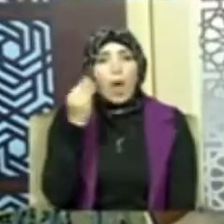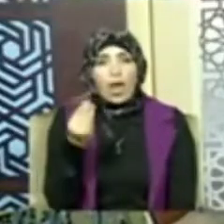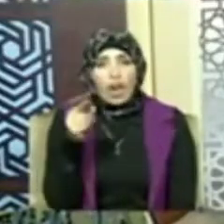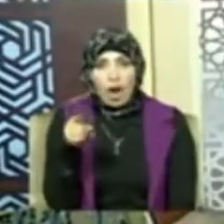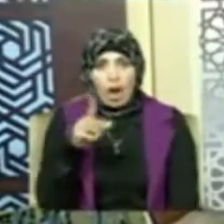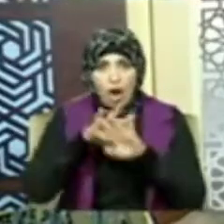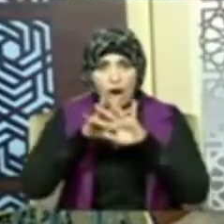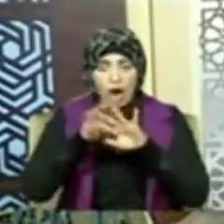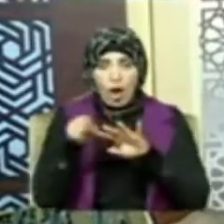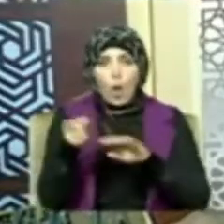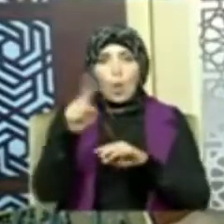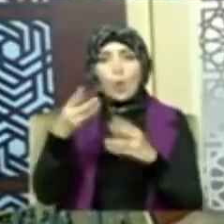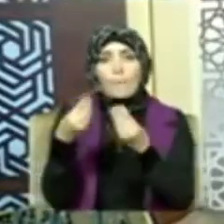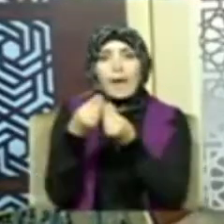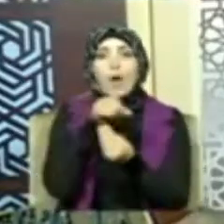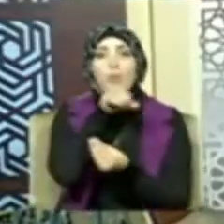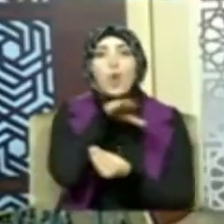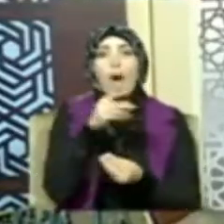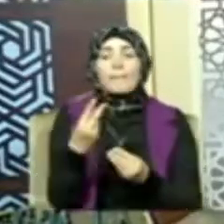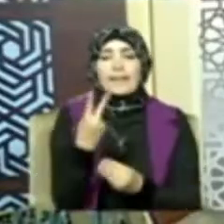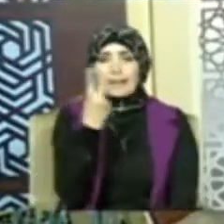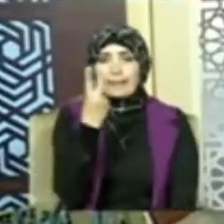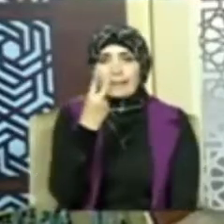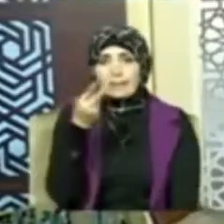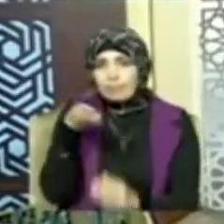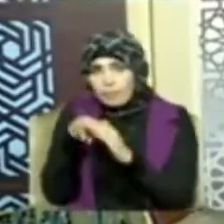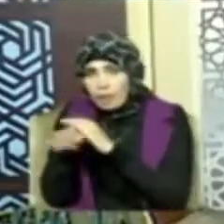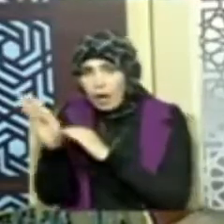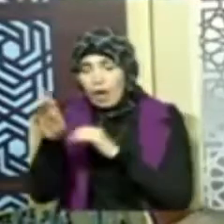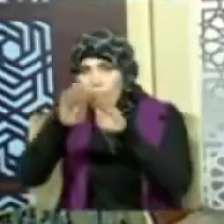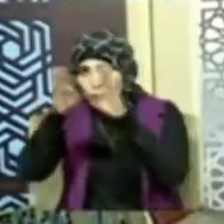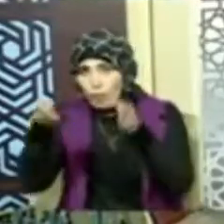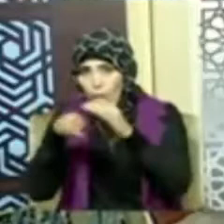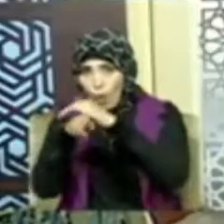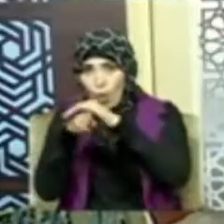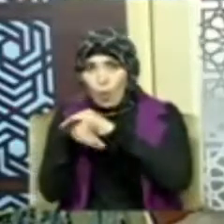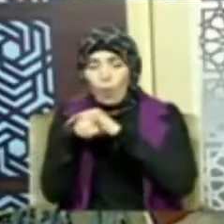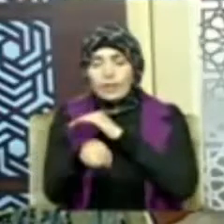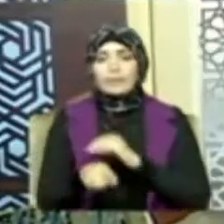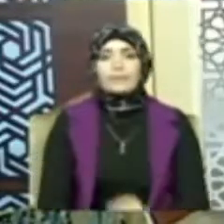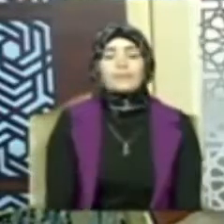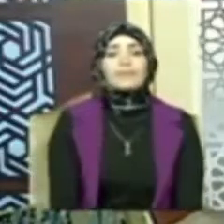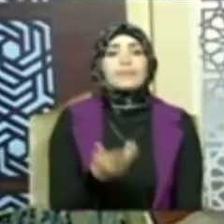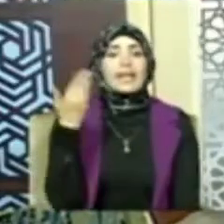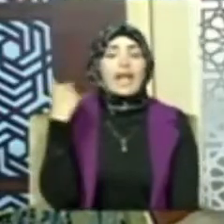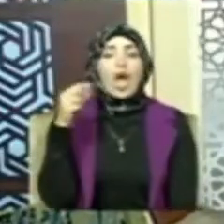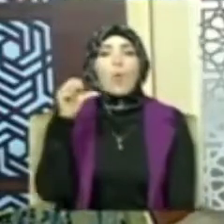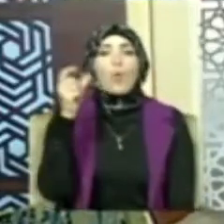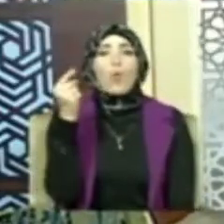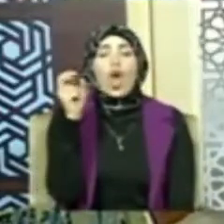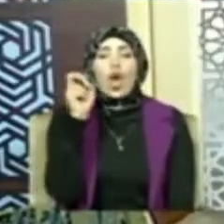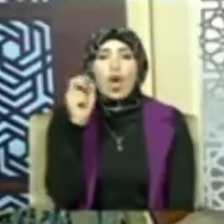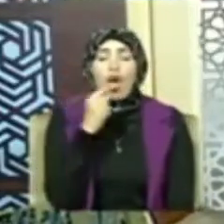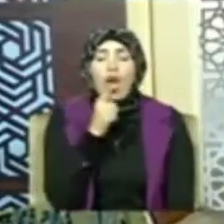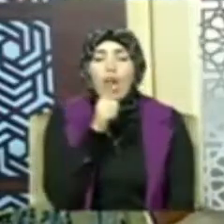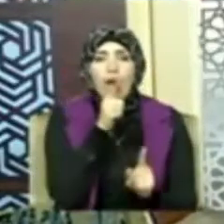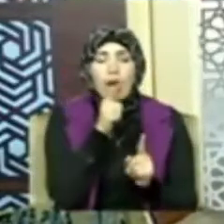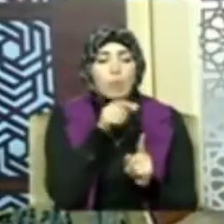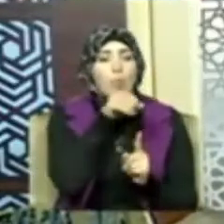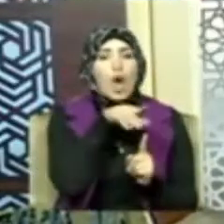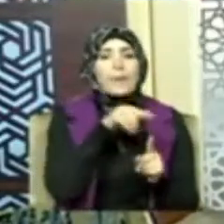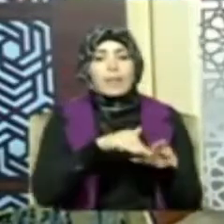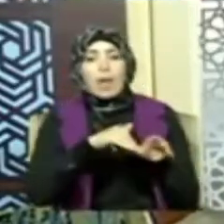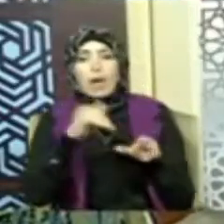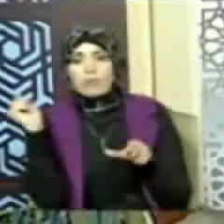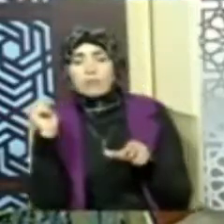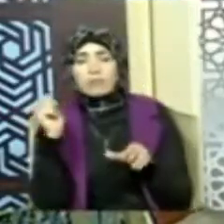قال واقع بن نوفل: ما جاء رجل بمثل ما أتيت به إلا أخرج. سيدنا النبي صلى الله عليه وسلم أخرج،